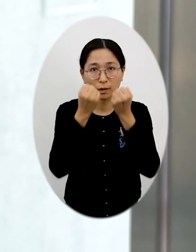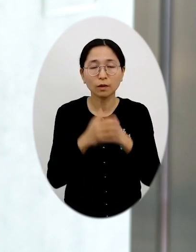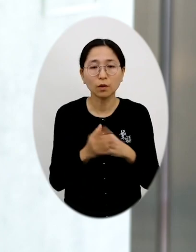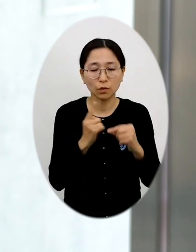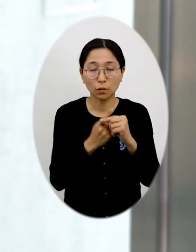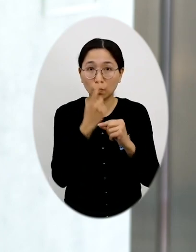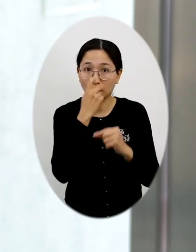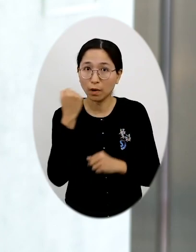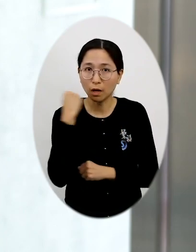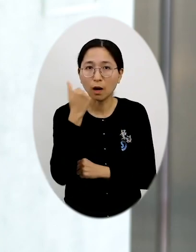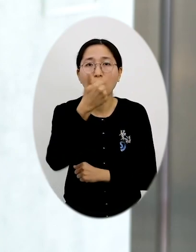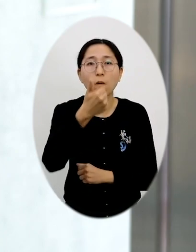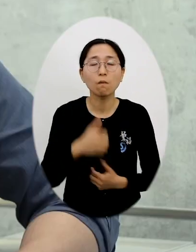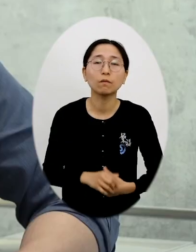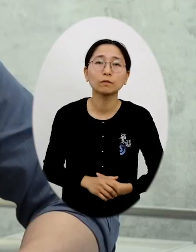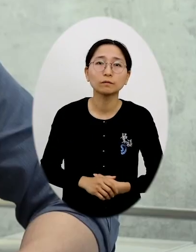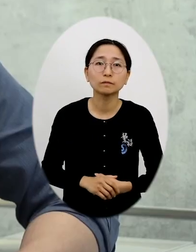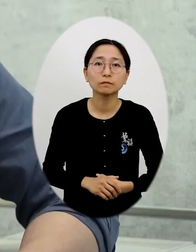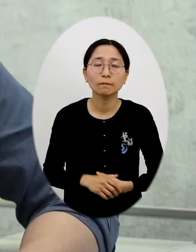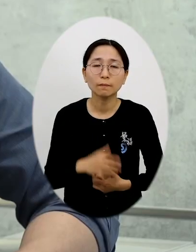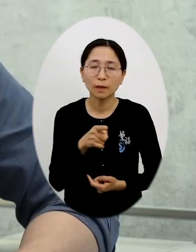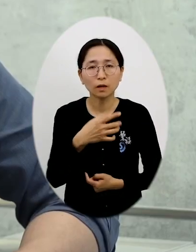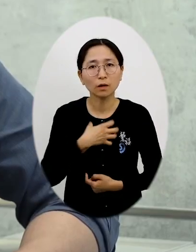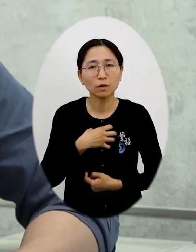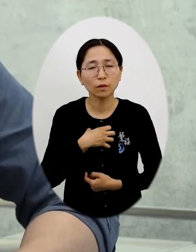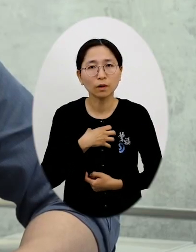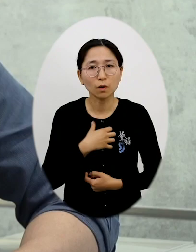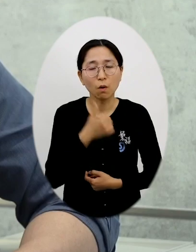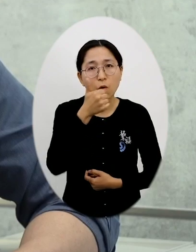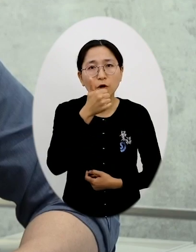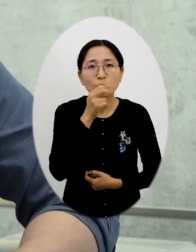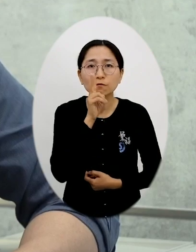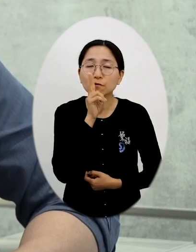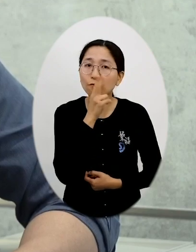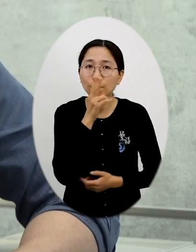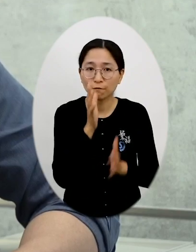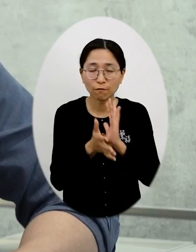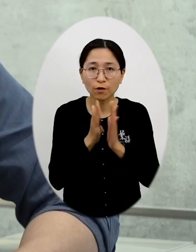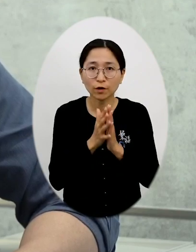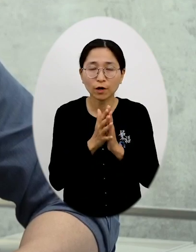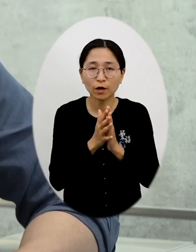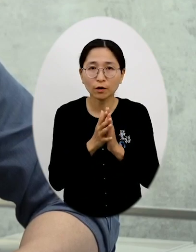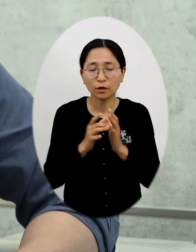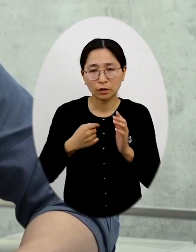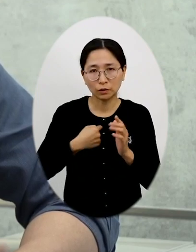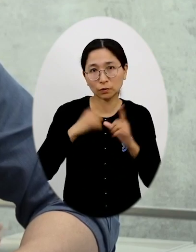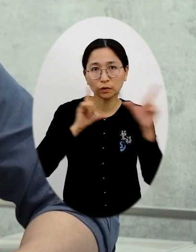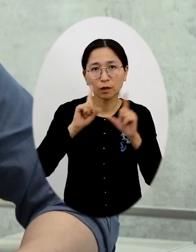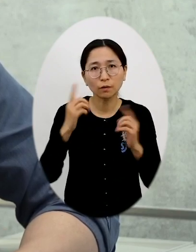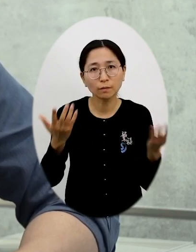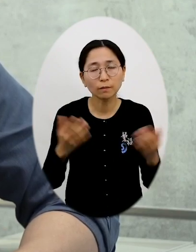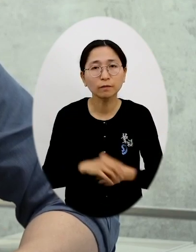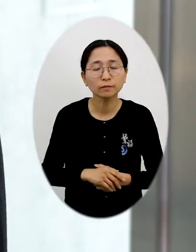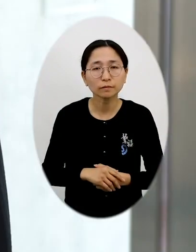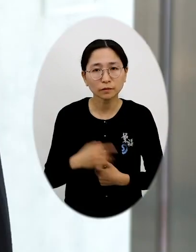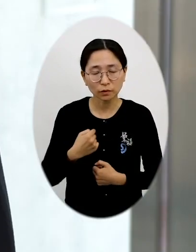業，還有中英文的能力要良好。 對於你來說，一個好的手語傳譯員要有什麼條